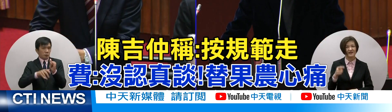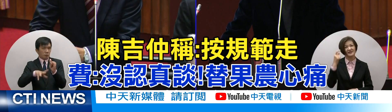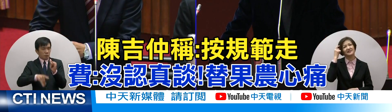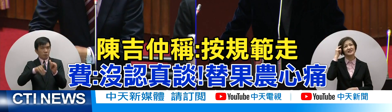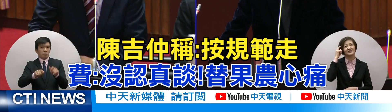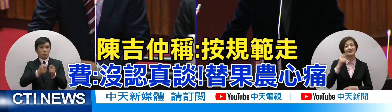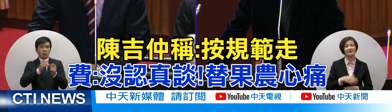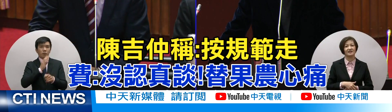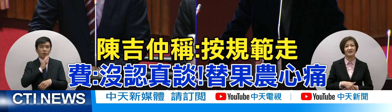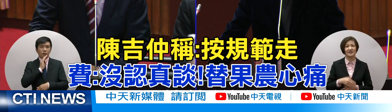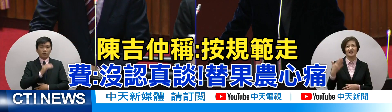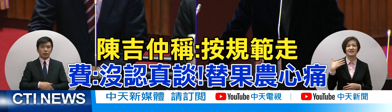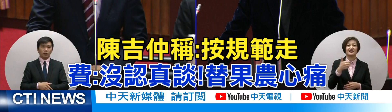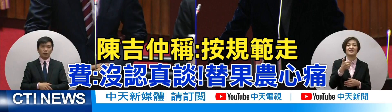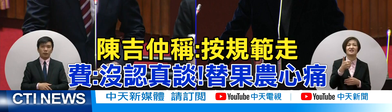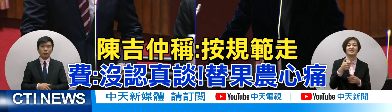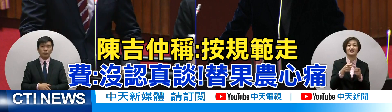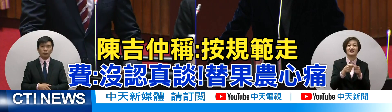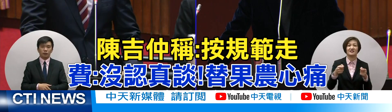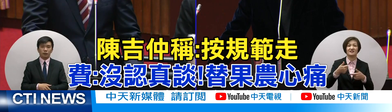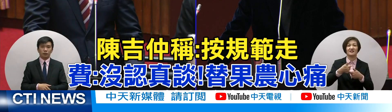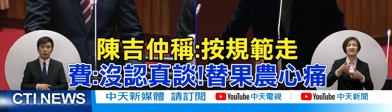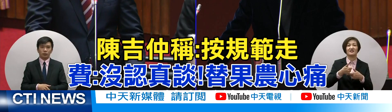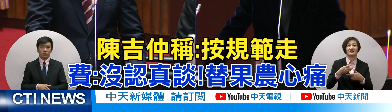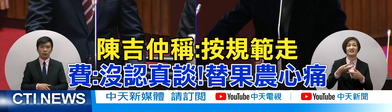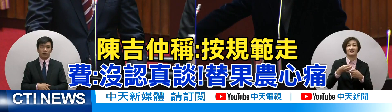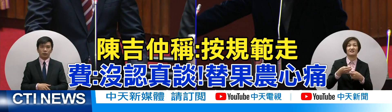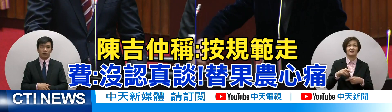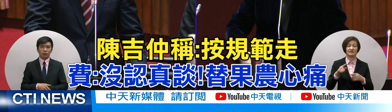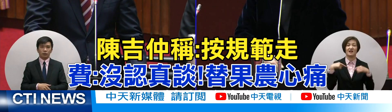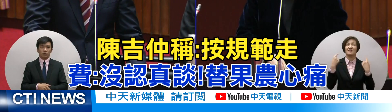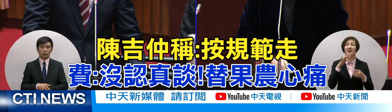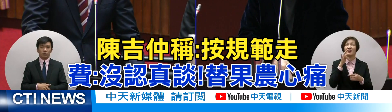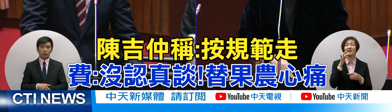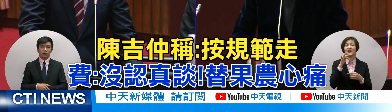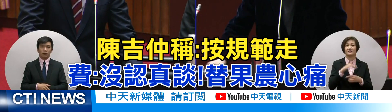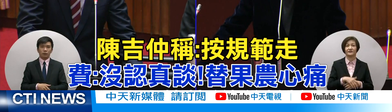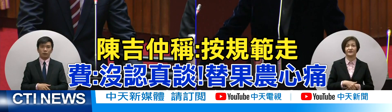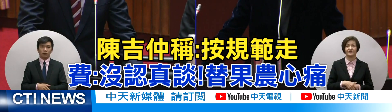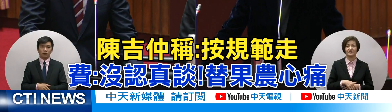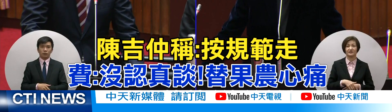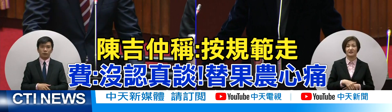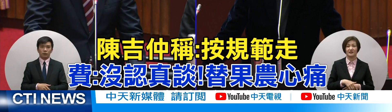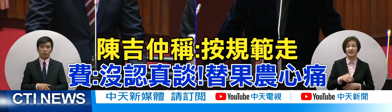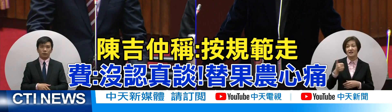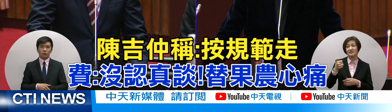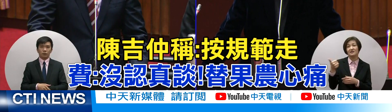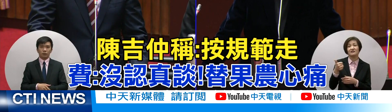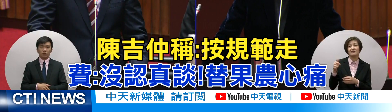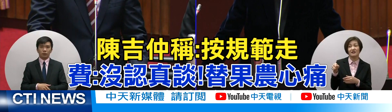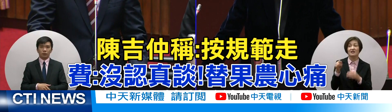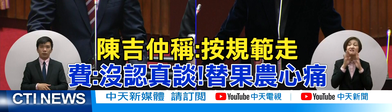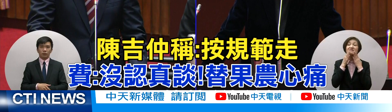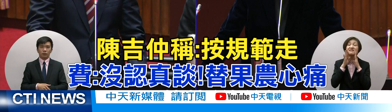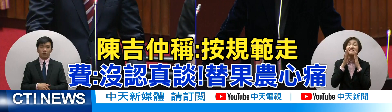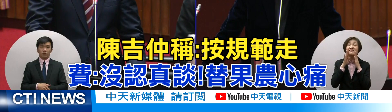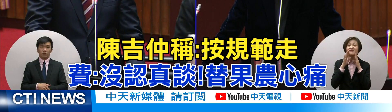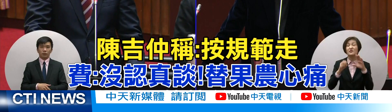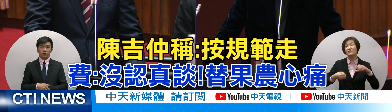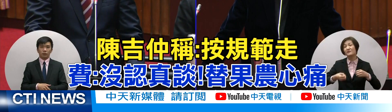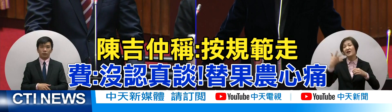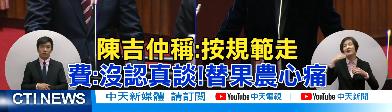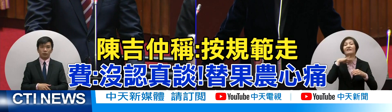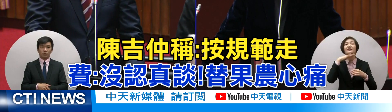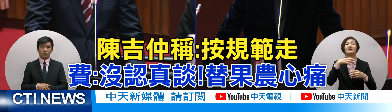谢长廷，我们驻日代表谢长廷嘴巴上讲的，待会我把他写他的脸书上的，我们拿出来讨论哈。待会儿，院